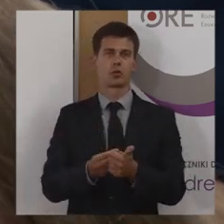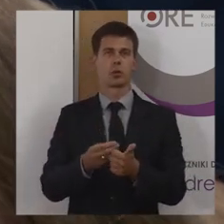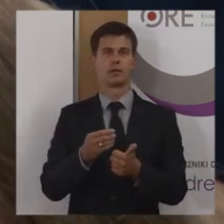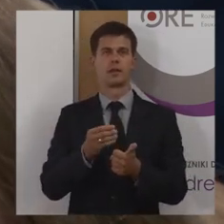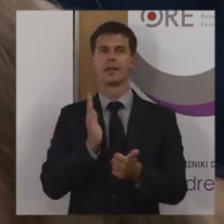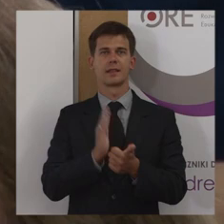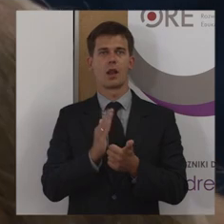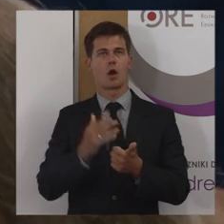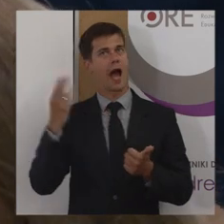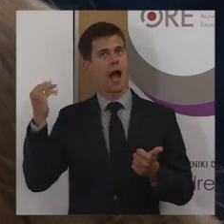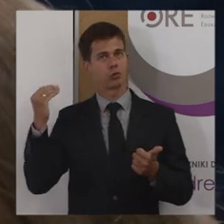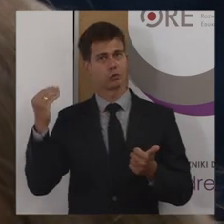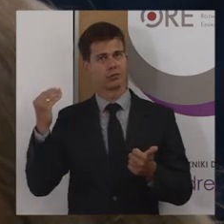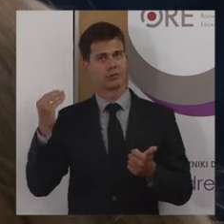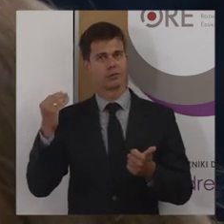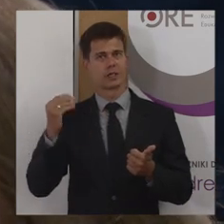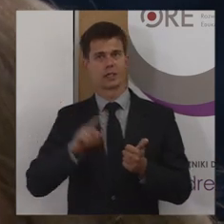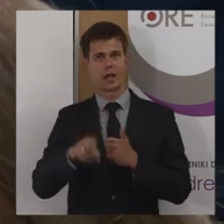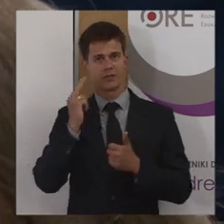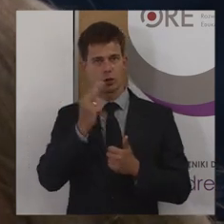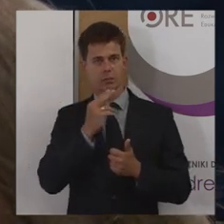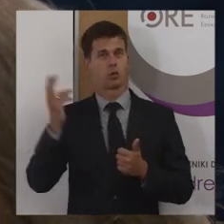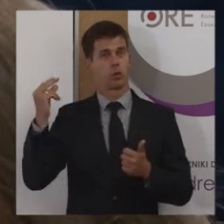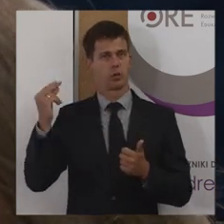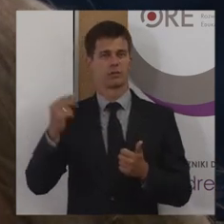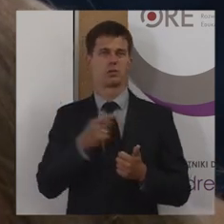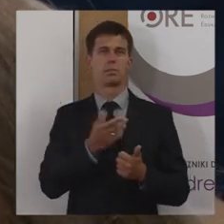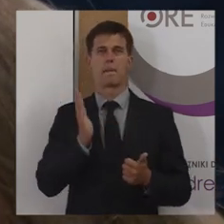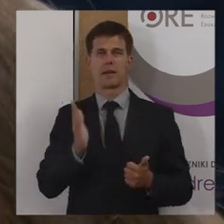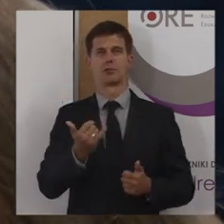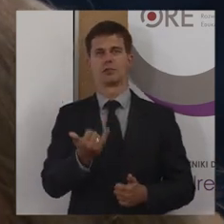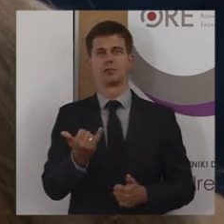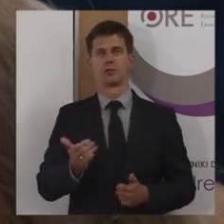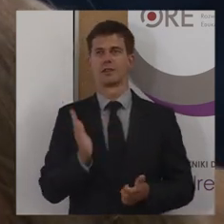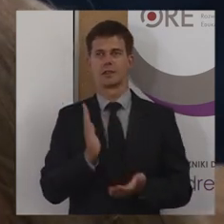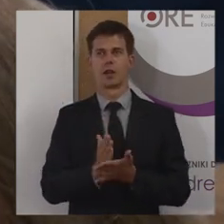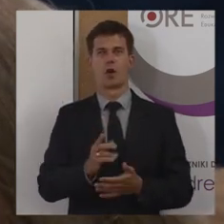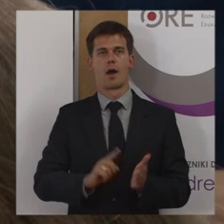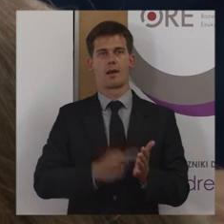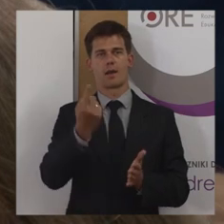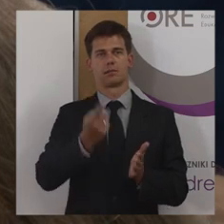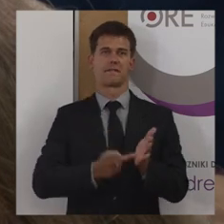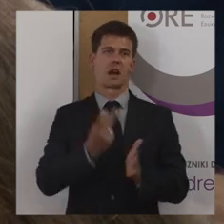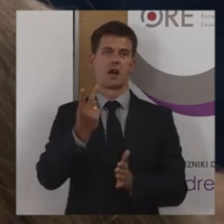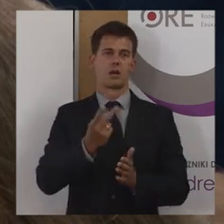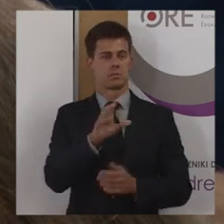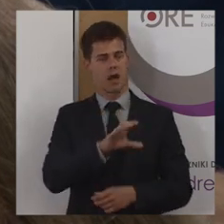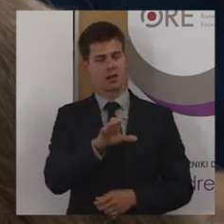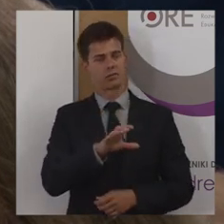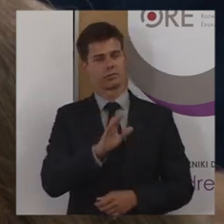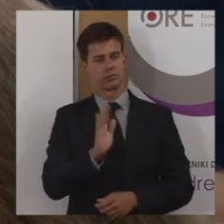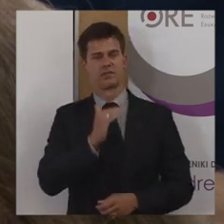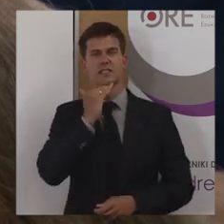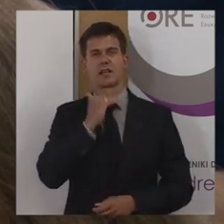tylko audiodeskrypcję, to będą dzieci, które zajrzą do tego podręcznika raz, dwa i więcej nie, bo to